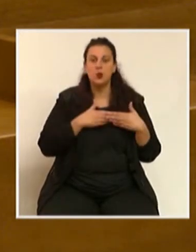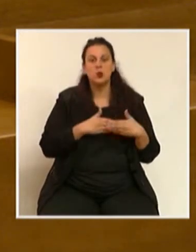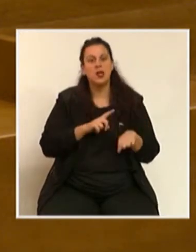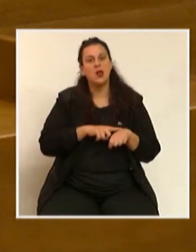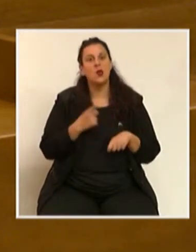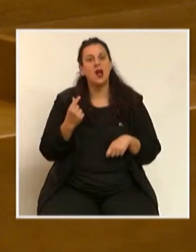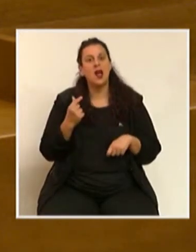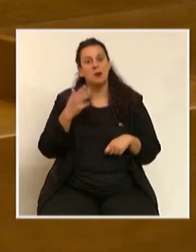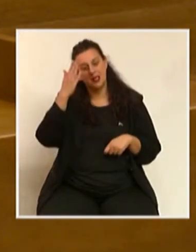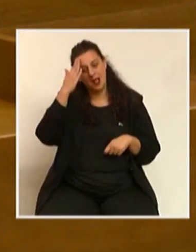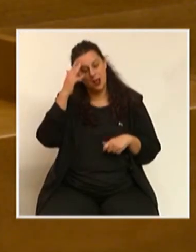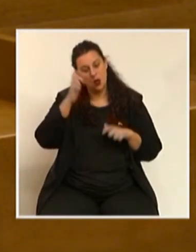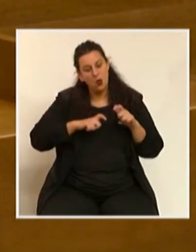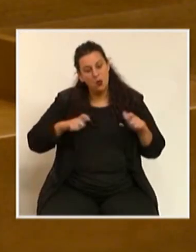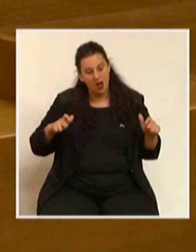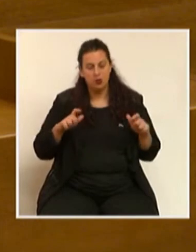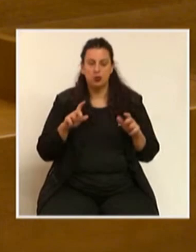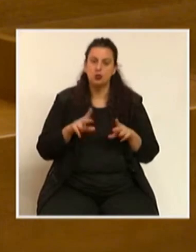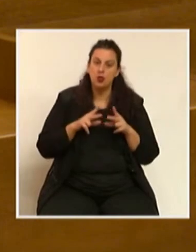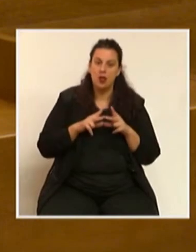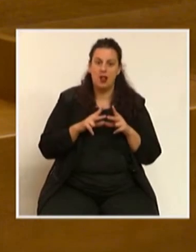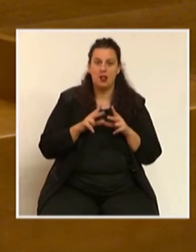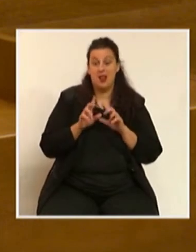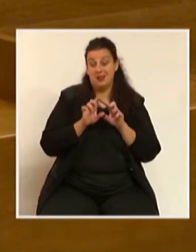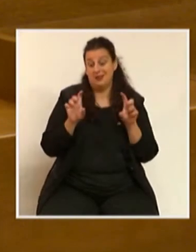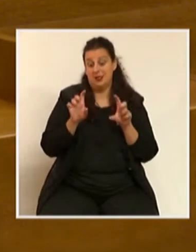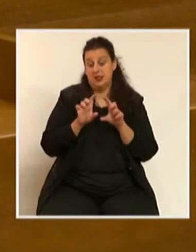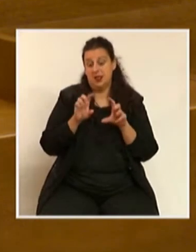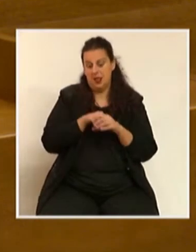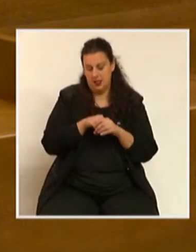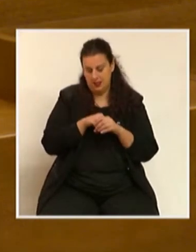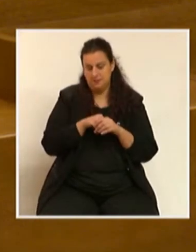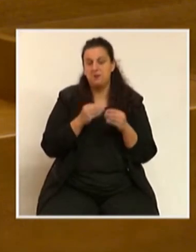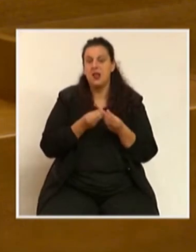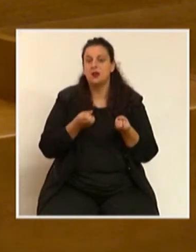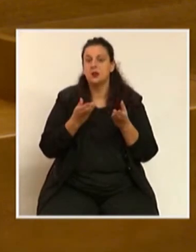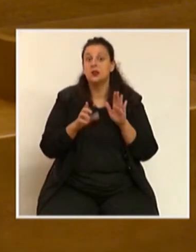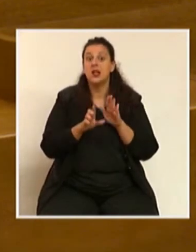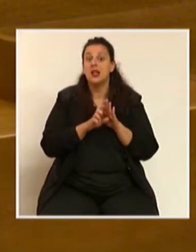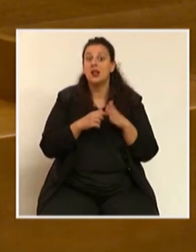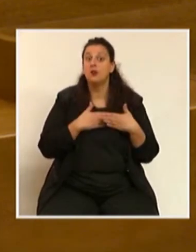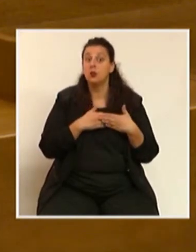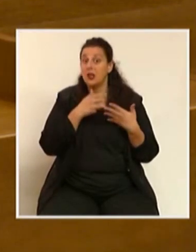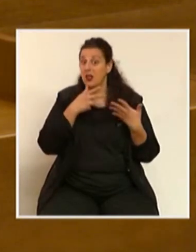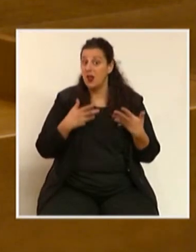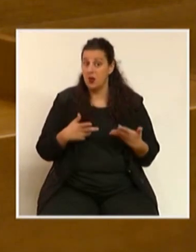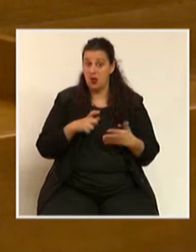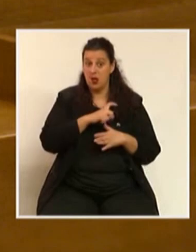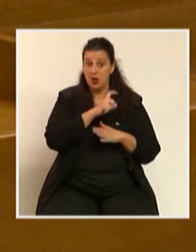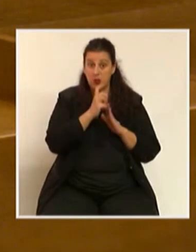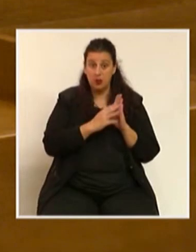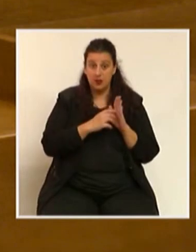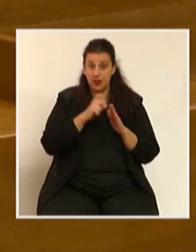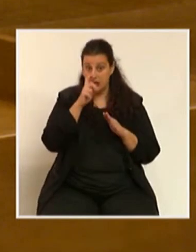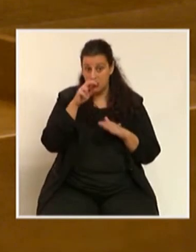carta, no? És el líder de l'oposició, però va enviar una carta, no estava aquí, no? Ni va estar a la reunió, en què deia que també s'ha de parlar del